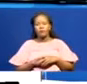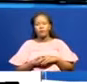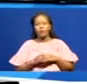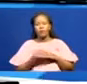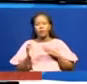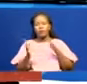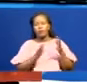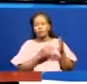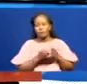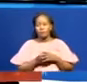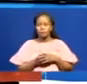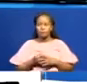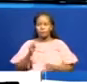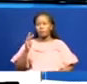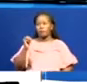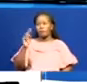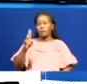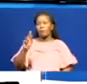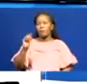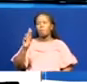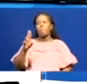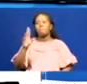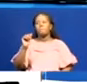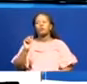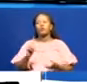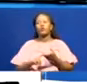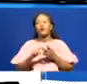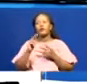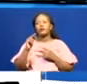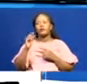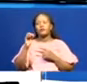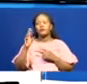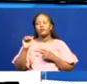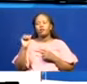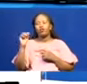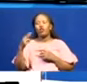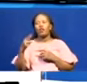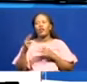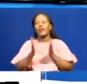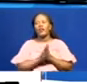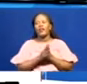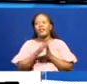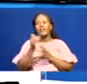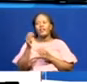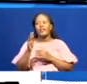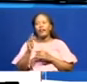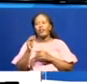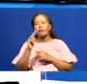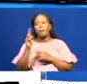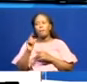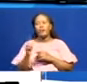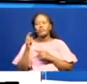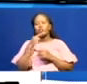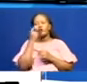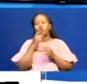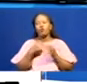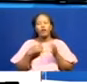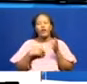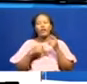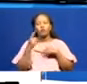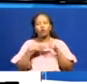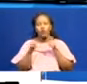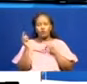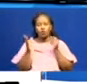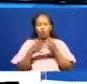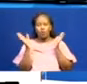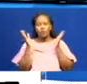Nao Enoch Mutua, Norah Mwanzia na James Amuko walikuwa miongoni mwa washindi wa mashindano ya karate ya Nairobi Novice Open yaliyoandaliwa